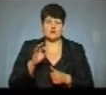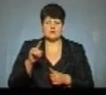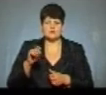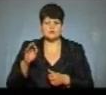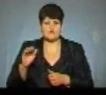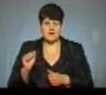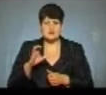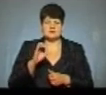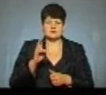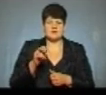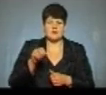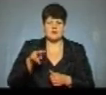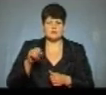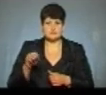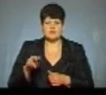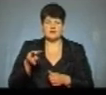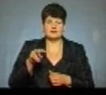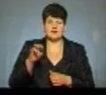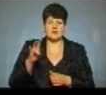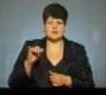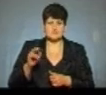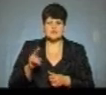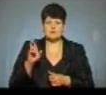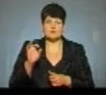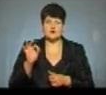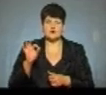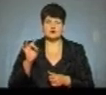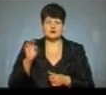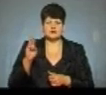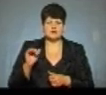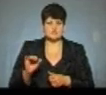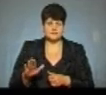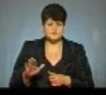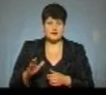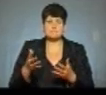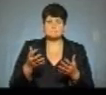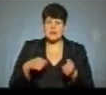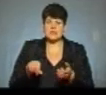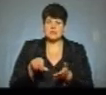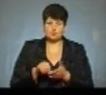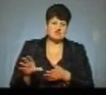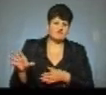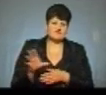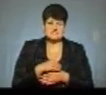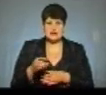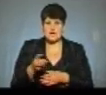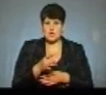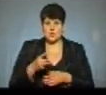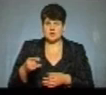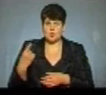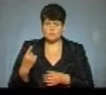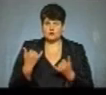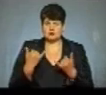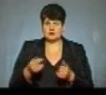в Скалаті, в Ланівцях і в Борщові. Прийняли участь всі райони області.